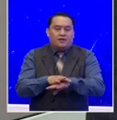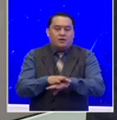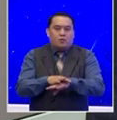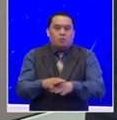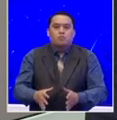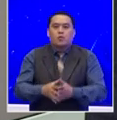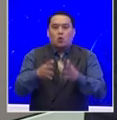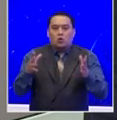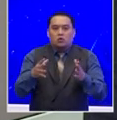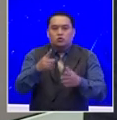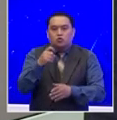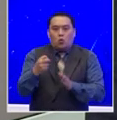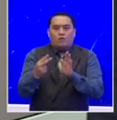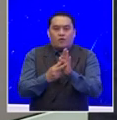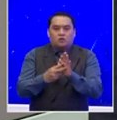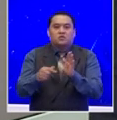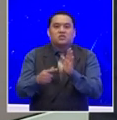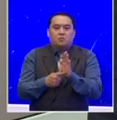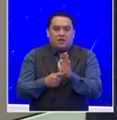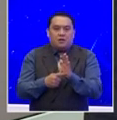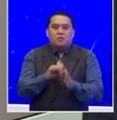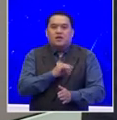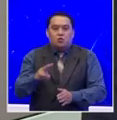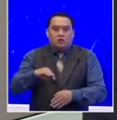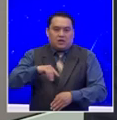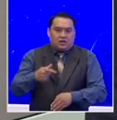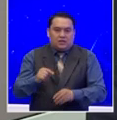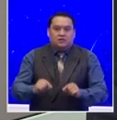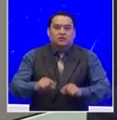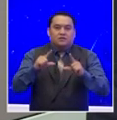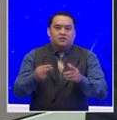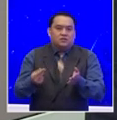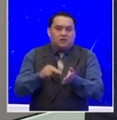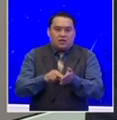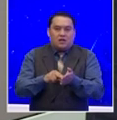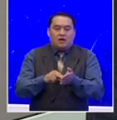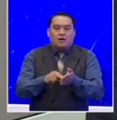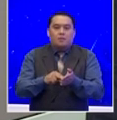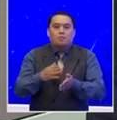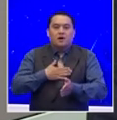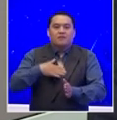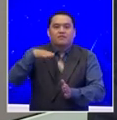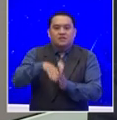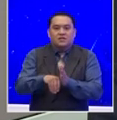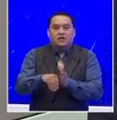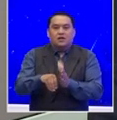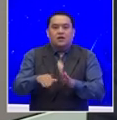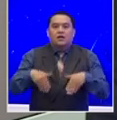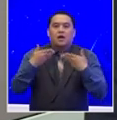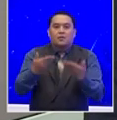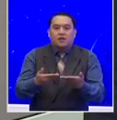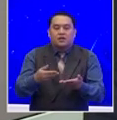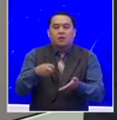нами были выявлены более 187 миллионов тенге завышенные. В ходе этого мы внесли рекомендательные